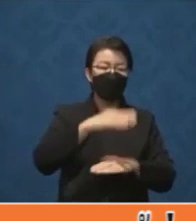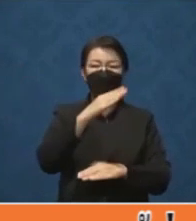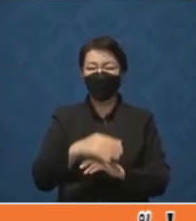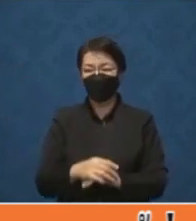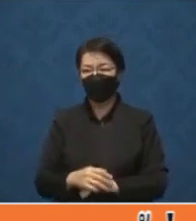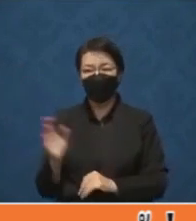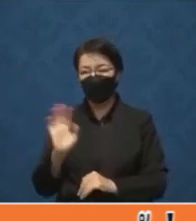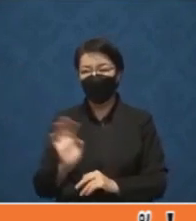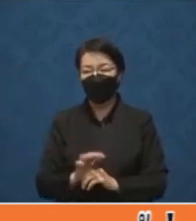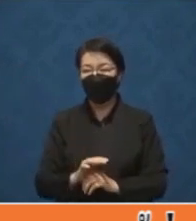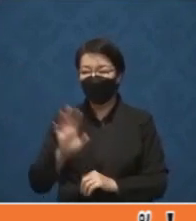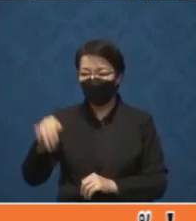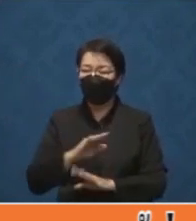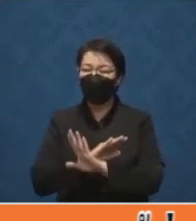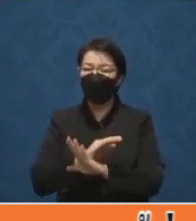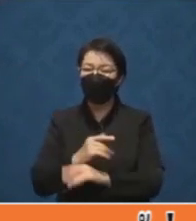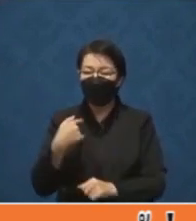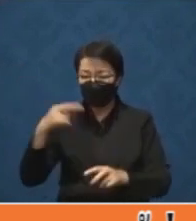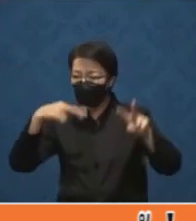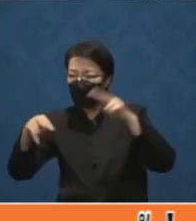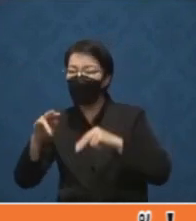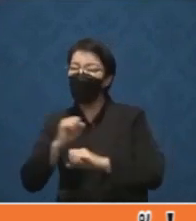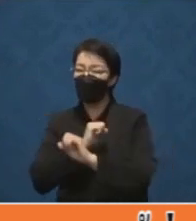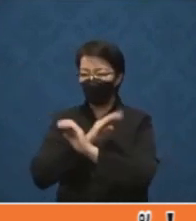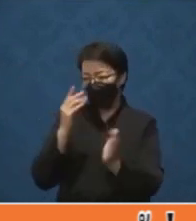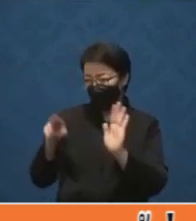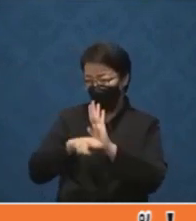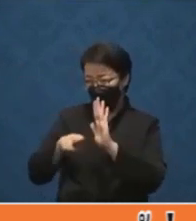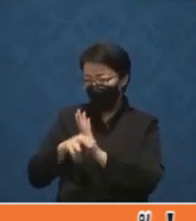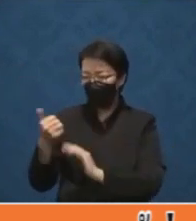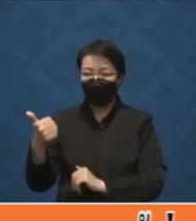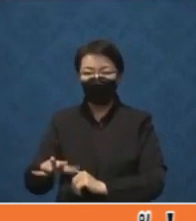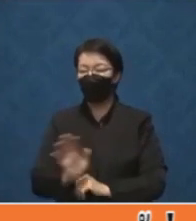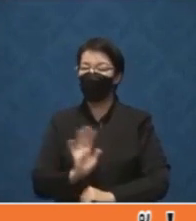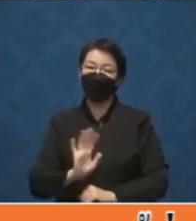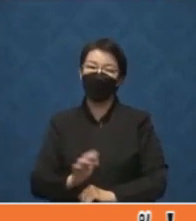การควบคุมสถานการณ์ฉุกเฉินแล้วจะมายกเว้นไม่ให้ตรวจสอบถ่วงดุลอย่